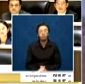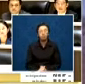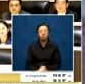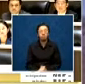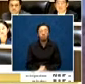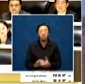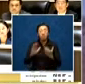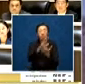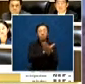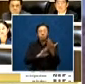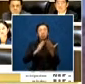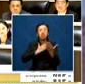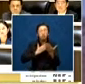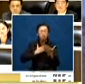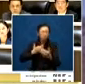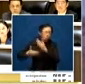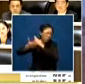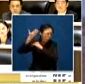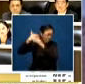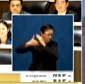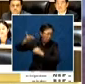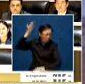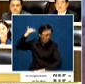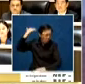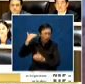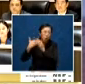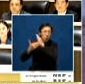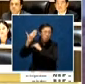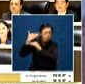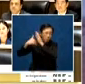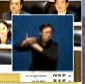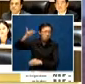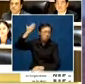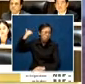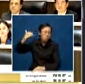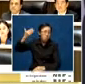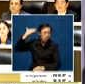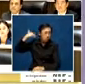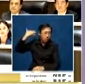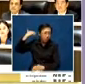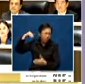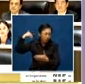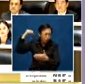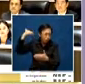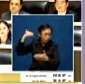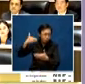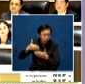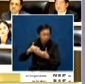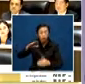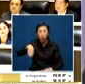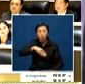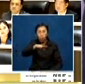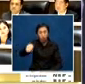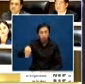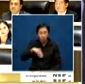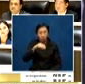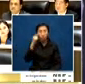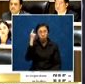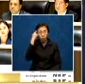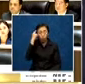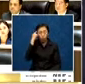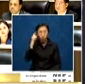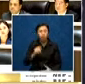ว่าเสียงนั้นจะโหวตให้คุณพิธาเป็นนายกเนี่ยยังไงก็จะไม่ยอมทำให้สภาล่ม หรือไม่เขาก็อาจจะเป็นกลุ่มที่พอ